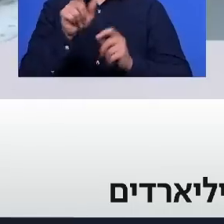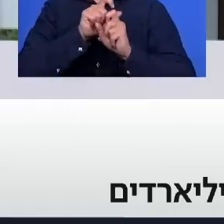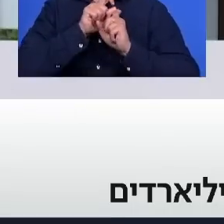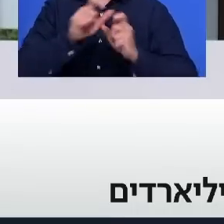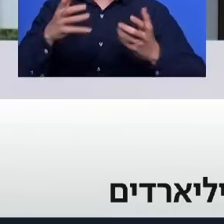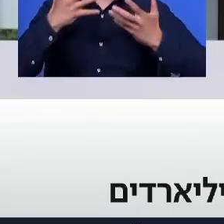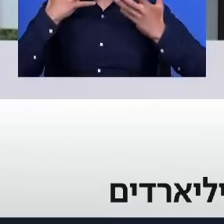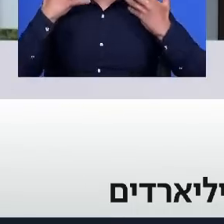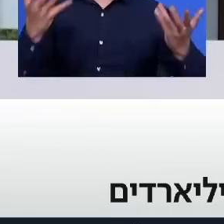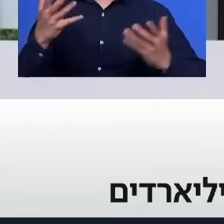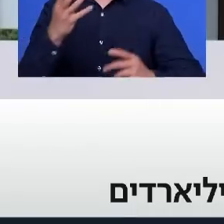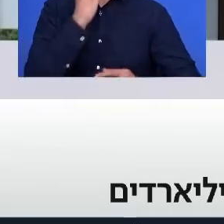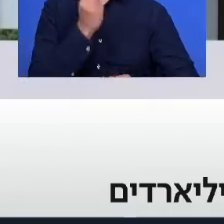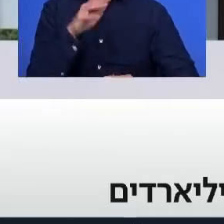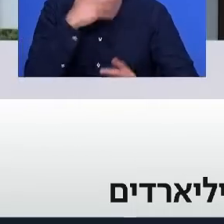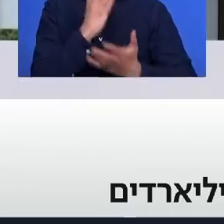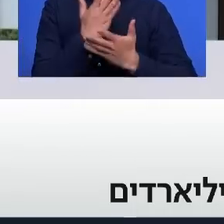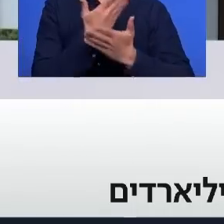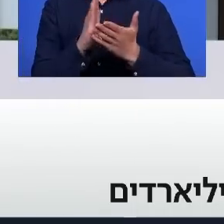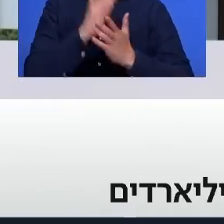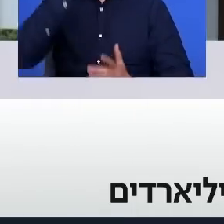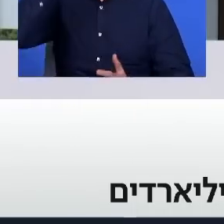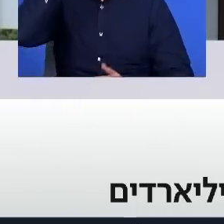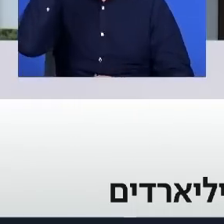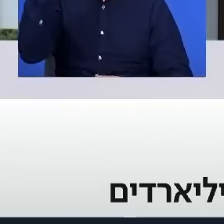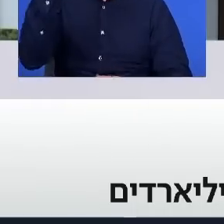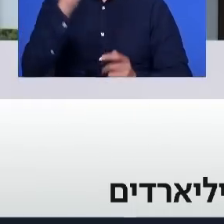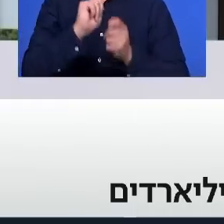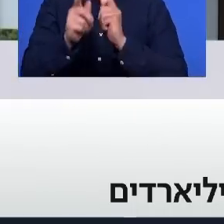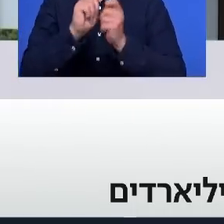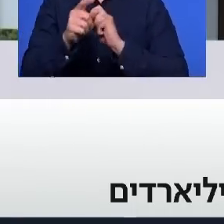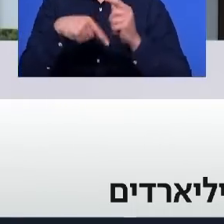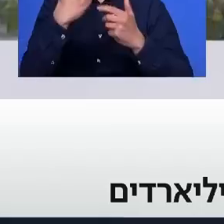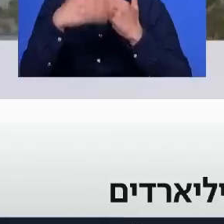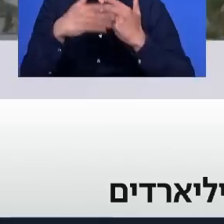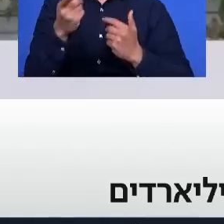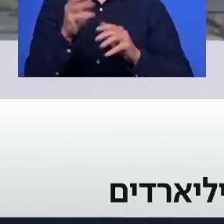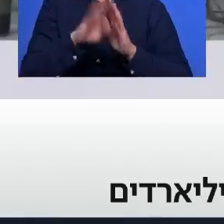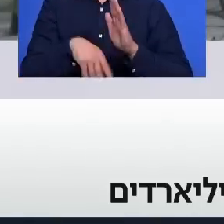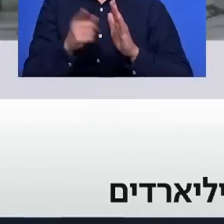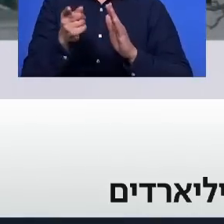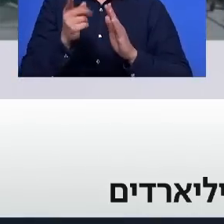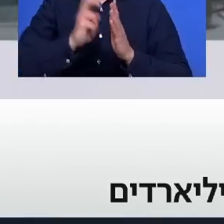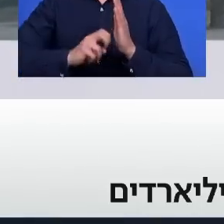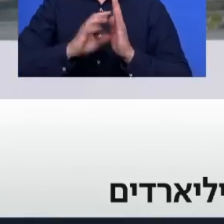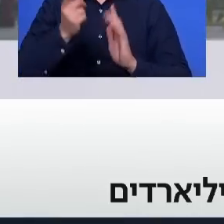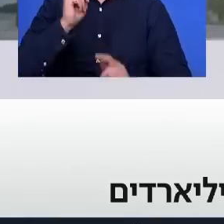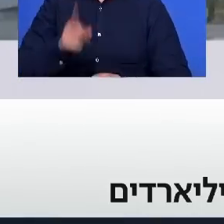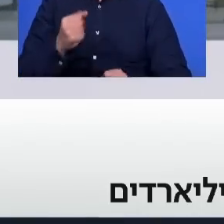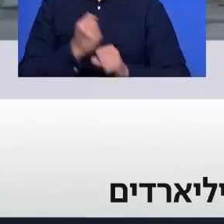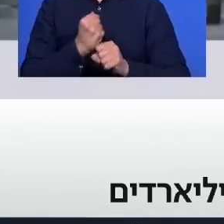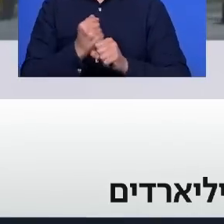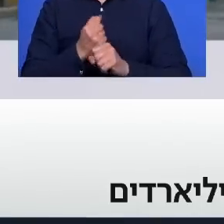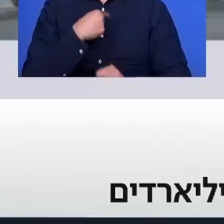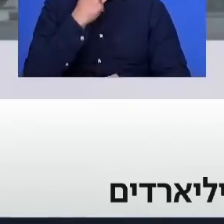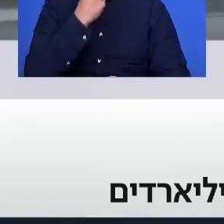עתק למדינה, אחרי שהם החליטו על דעת עצמם לשלם בשנים האחרונות פחות מיסים ממה שהם היו אמורים לעשות. אנחנו